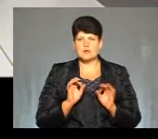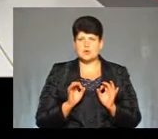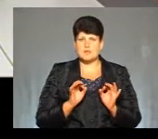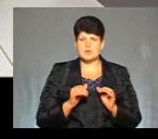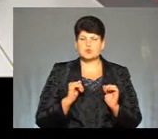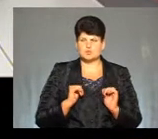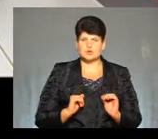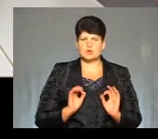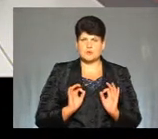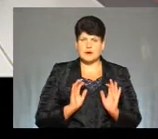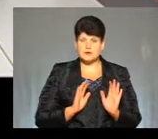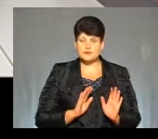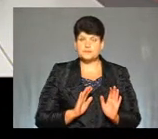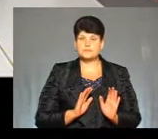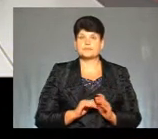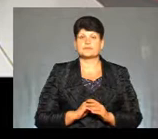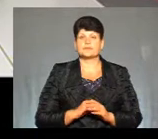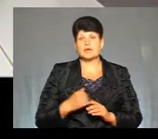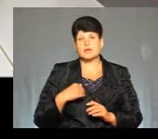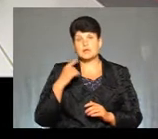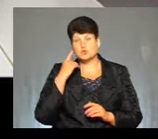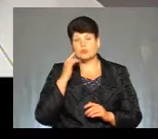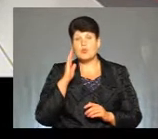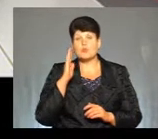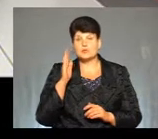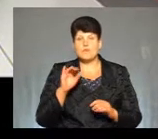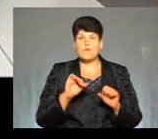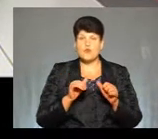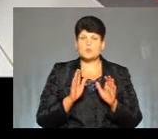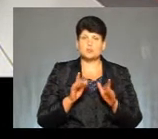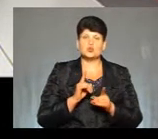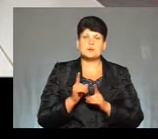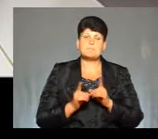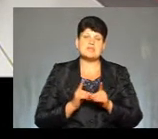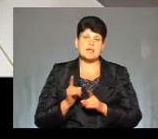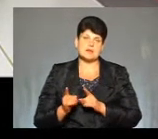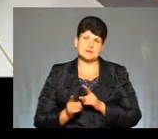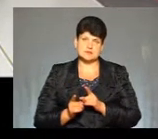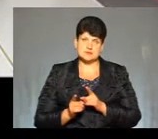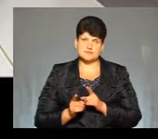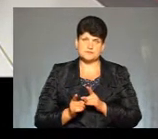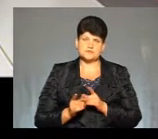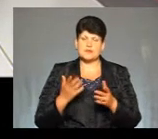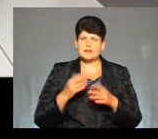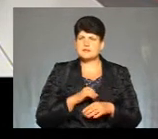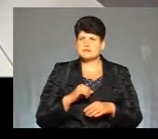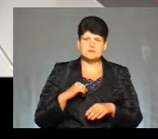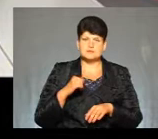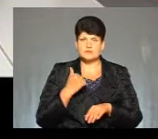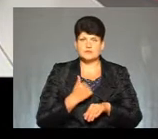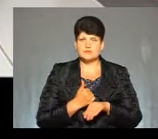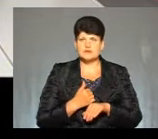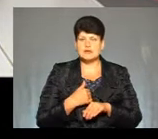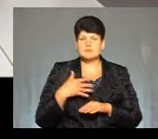спокійно, нормально. І, думаю, в подальшому форми будуть мінятися. Але найголовніше